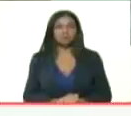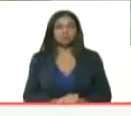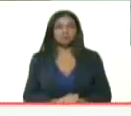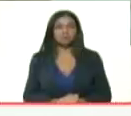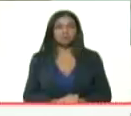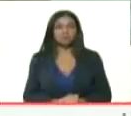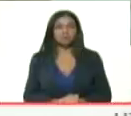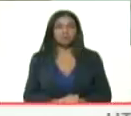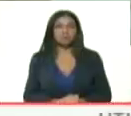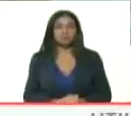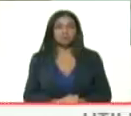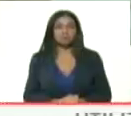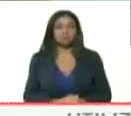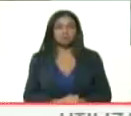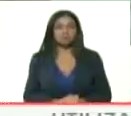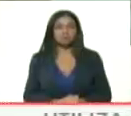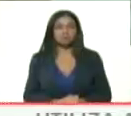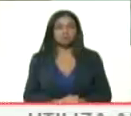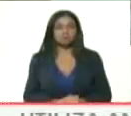也感谢你们的热烈欢迎和精心的安排，以及对我们工作的支持。